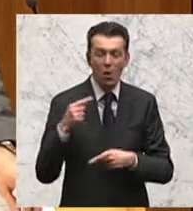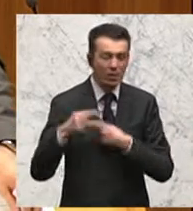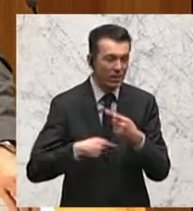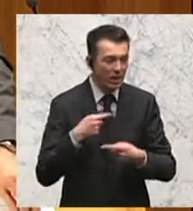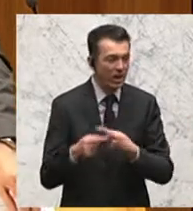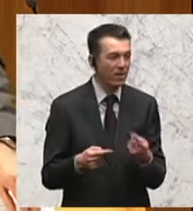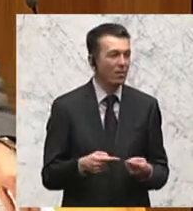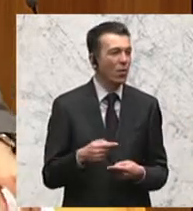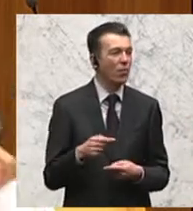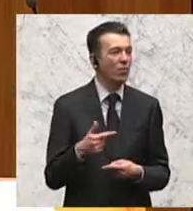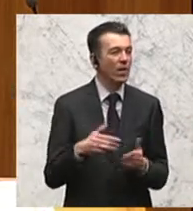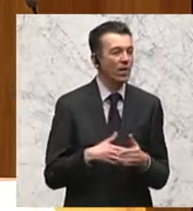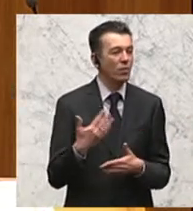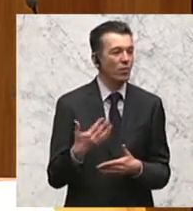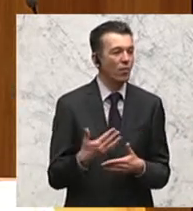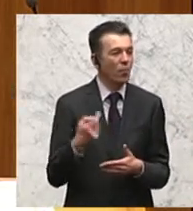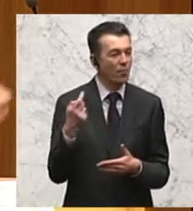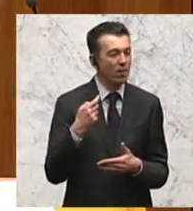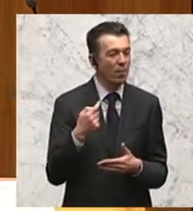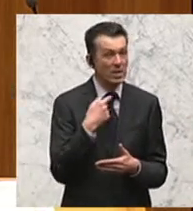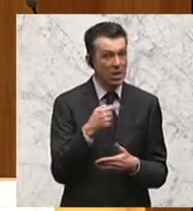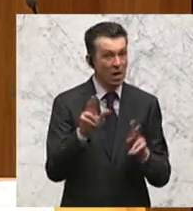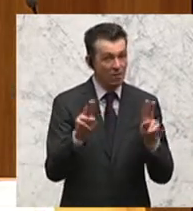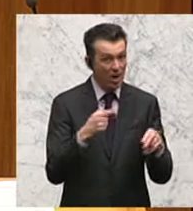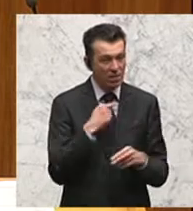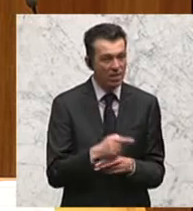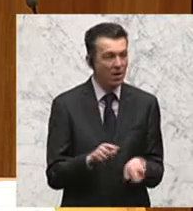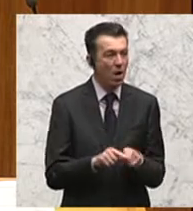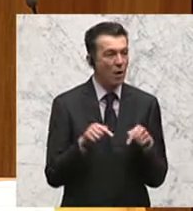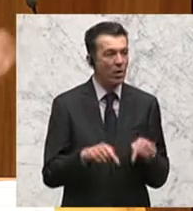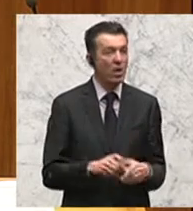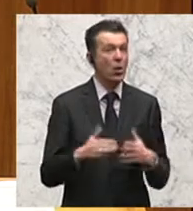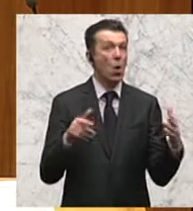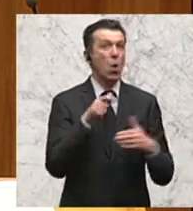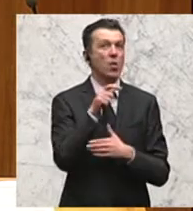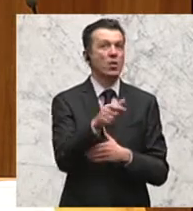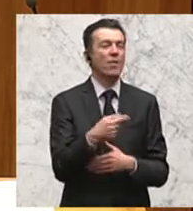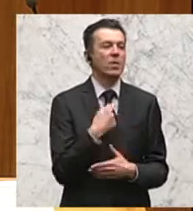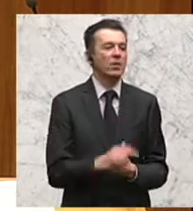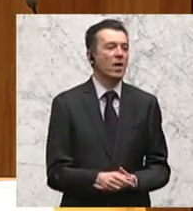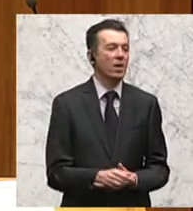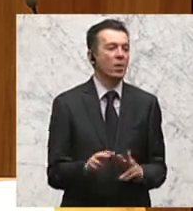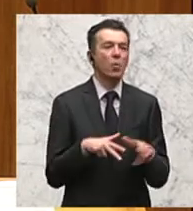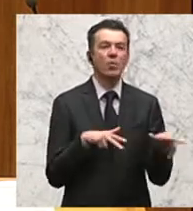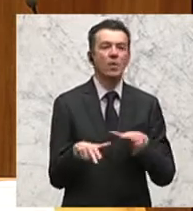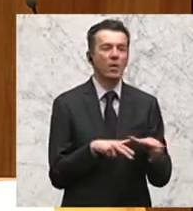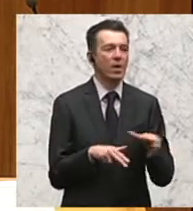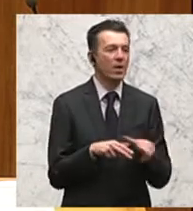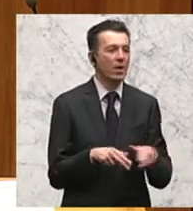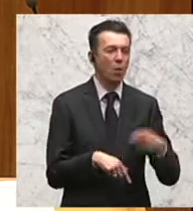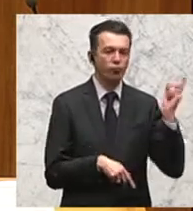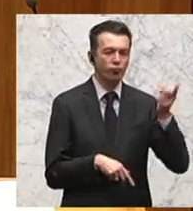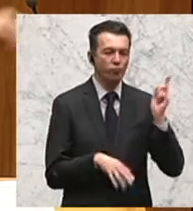Sie 2005 gemeint haben, die Wahrheit zu sprechen, auch hier das große Wort ergriffen hätten und diese Bundesregierung gescholten hätten für